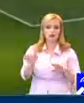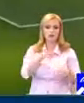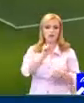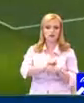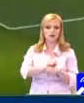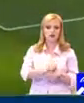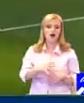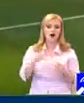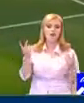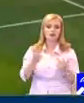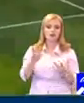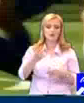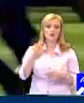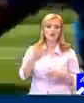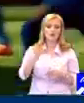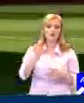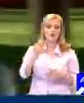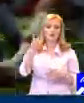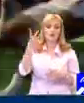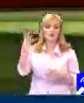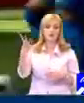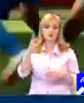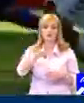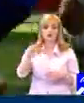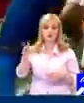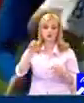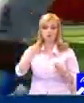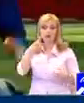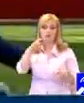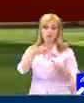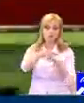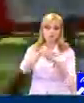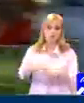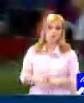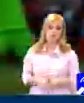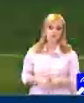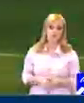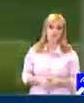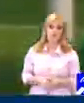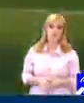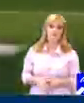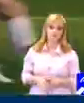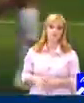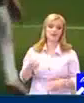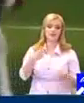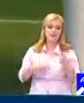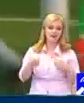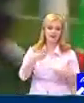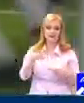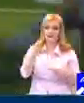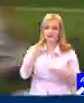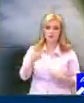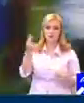doar 24 de minute pentru a înscrie un gol, marcă înregistrată. He is back and Brazil's in front. Oh, he is back and